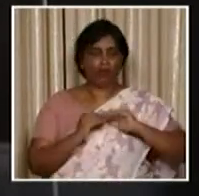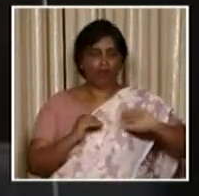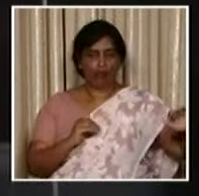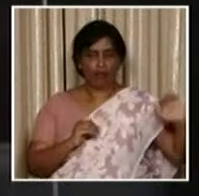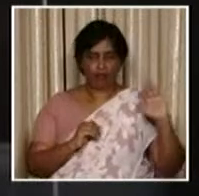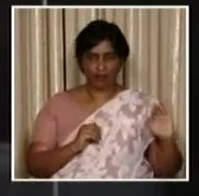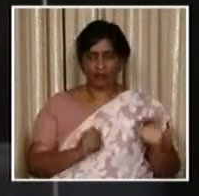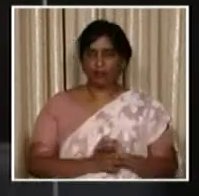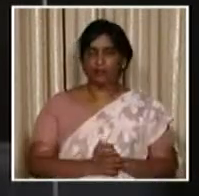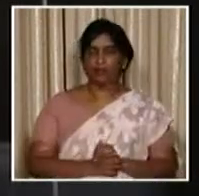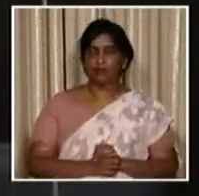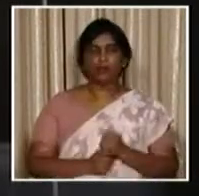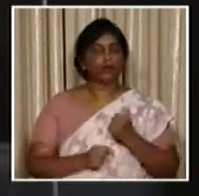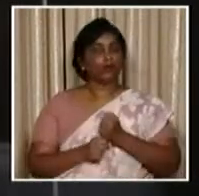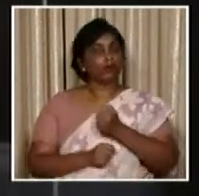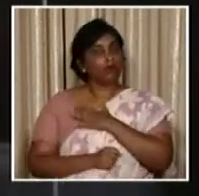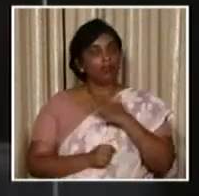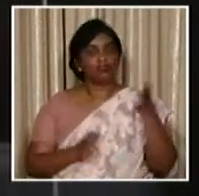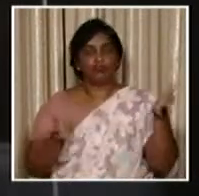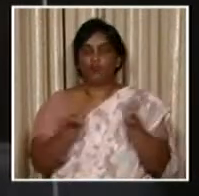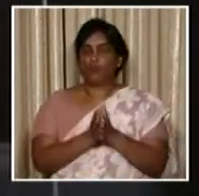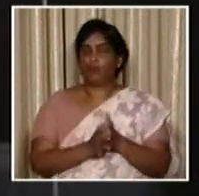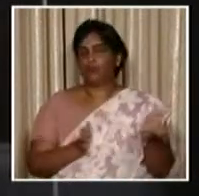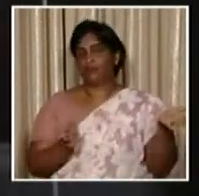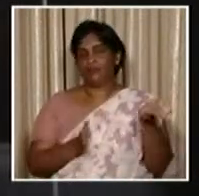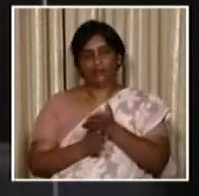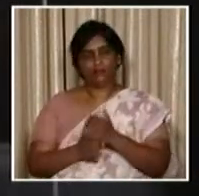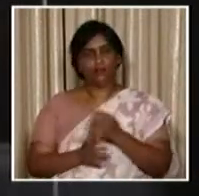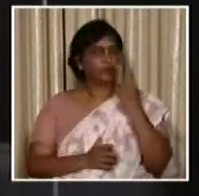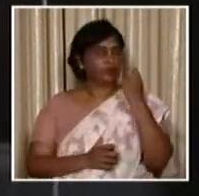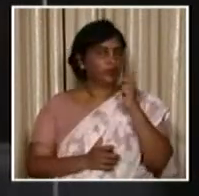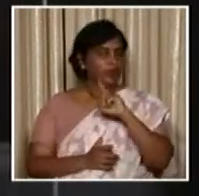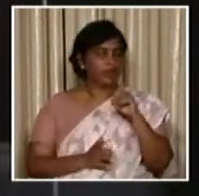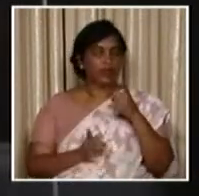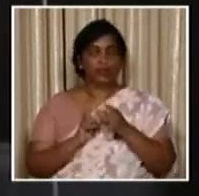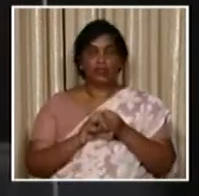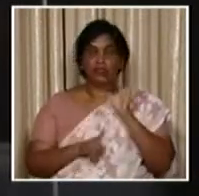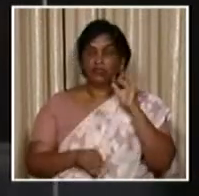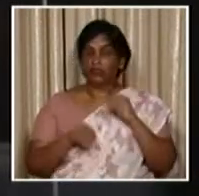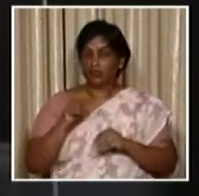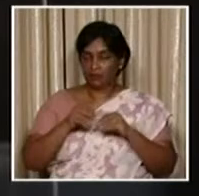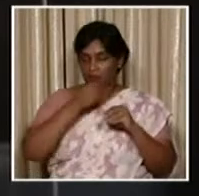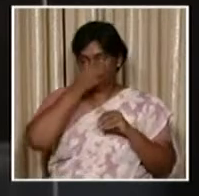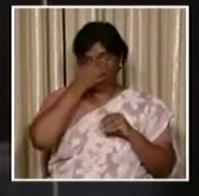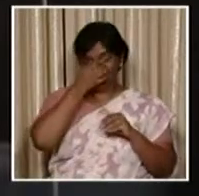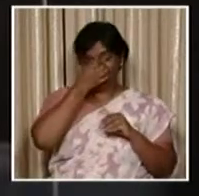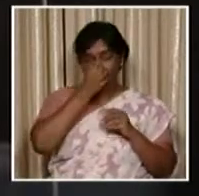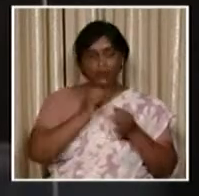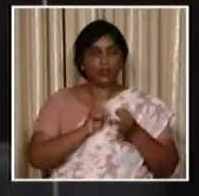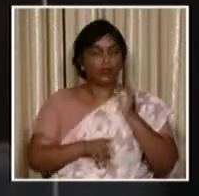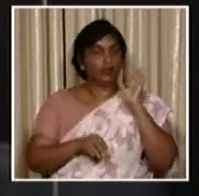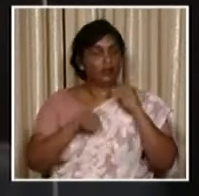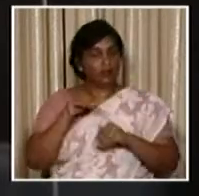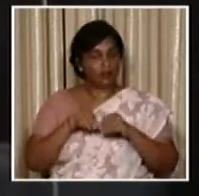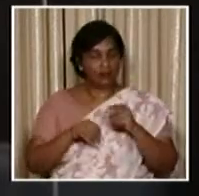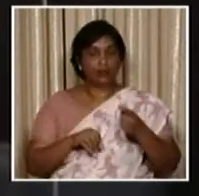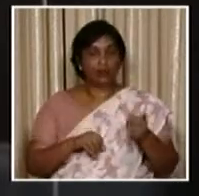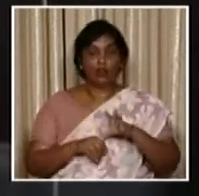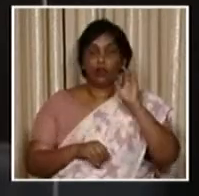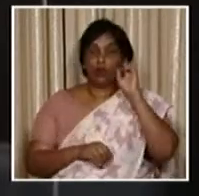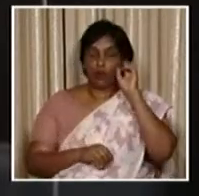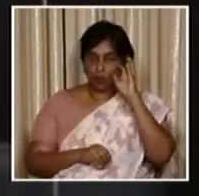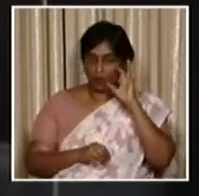hitu bukene. Gota beyat langkar gat. Beyat dahai janadi pati warne di janadi pati warne dause